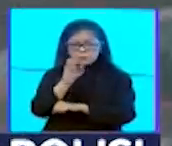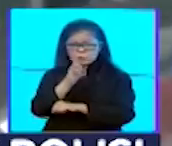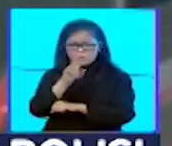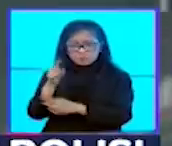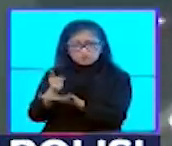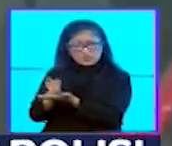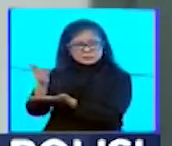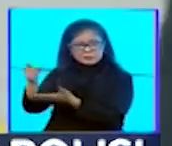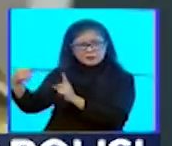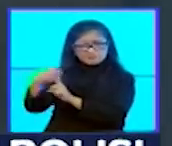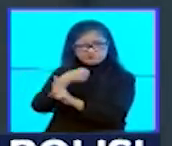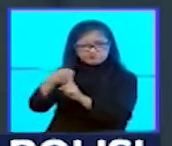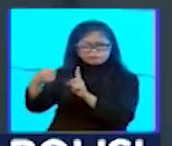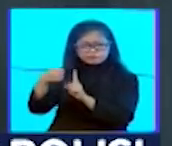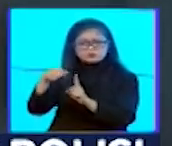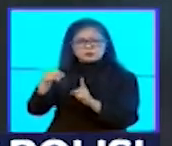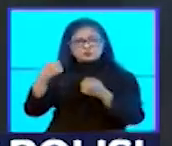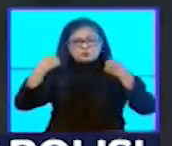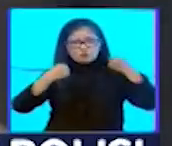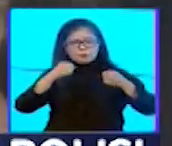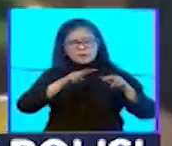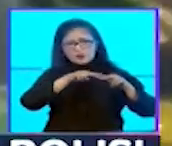penganiayaan karena didorong keluar mobil hingga terjatuh.